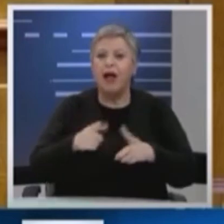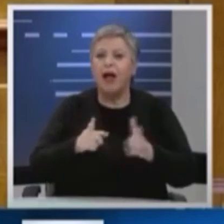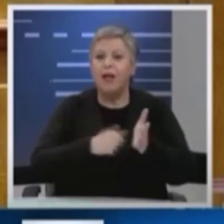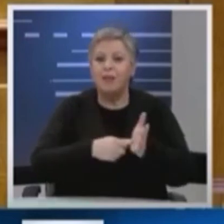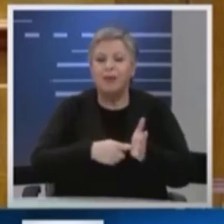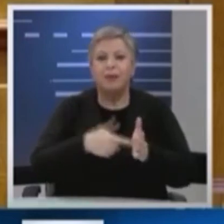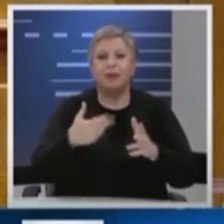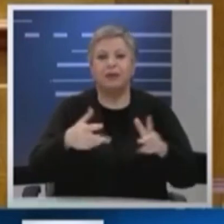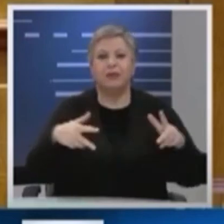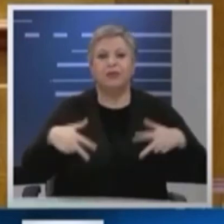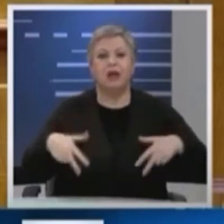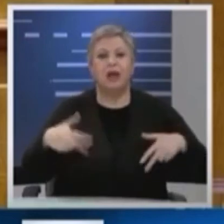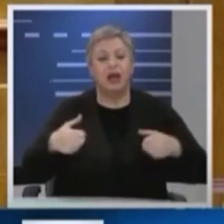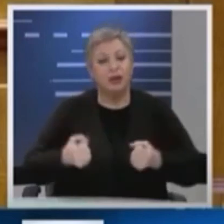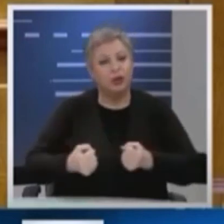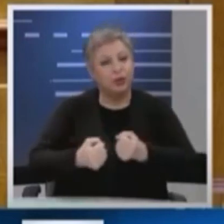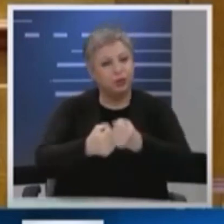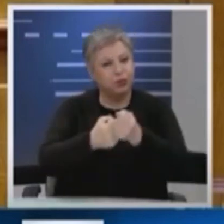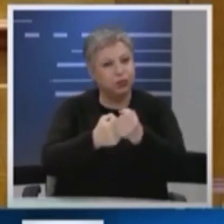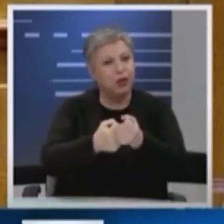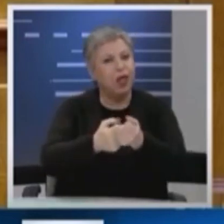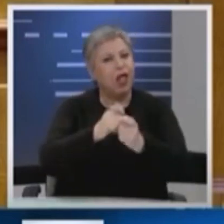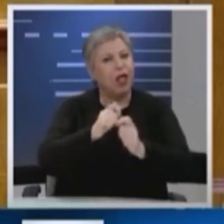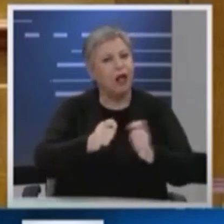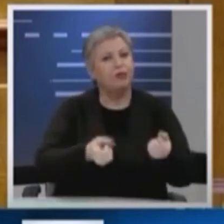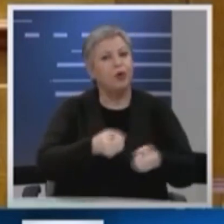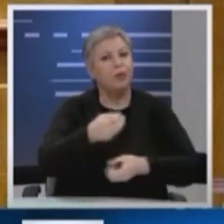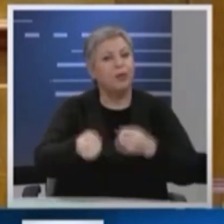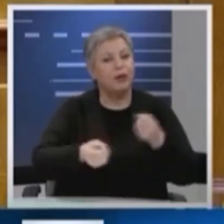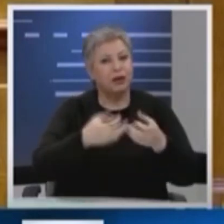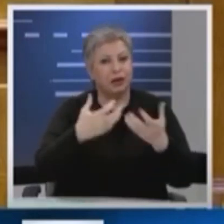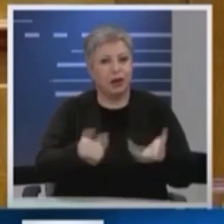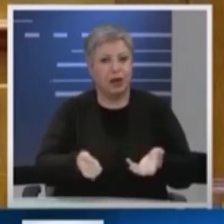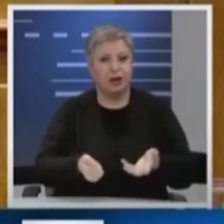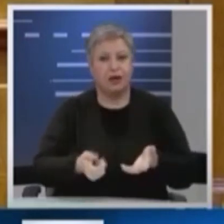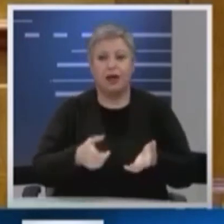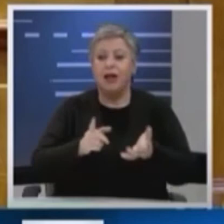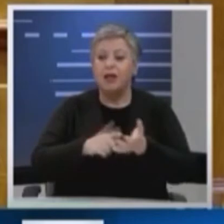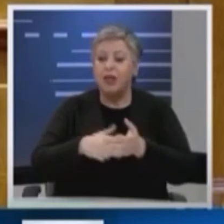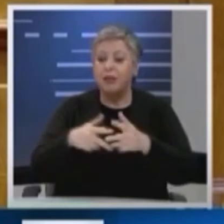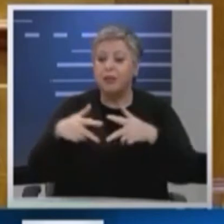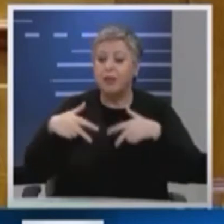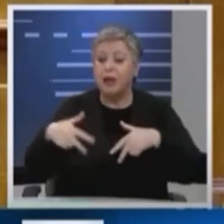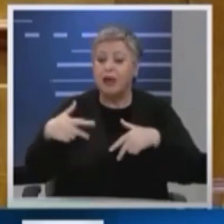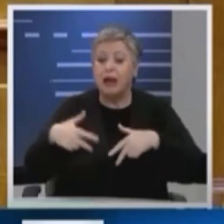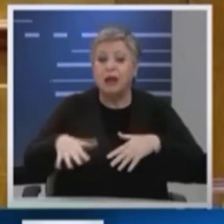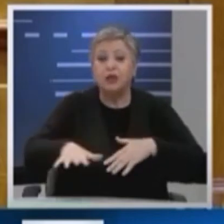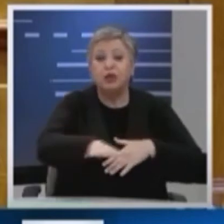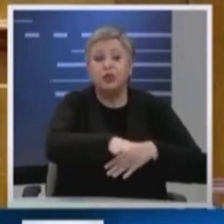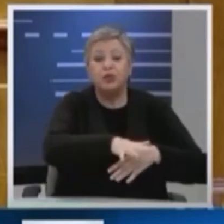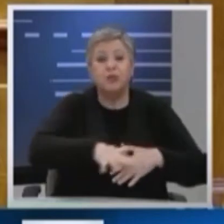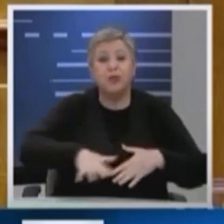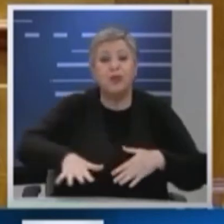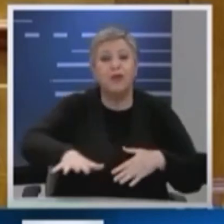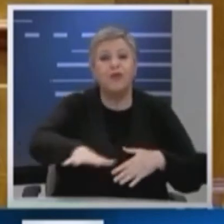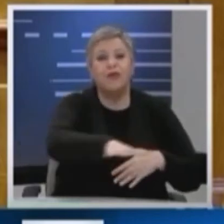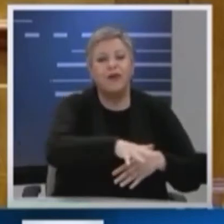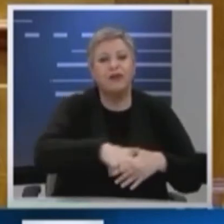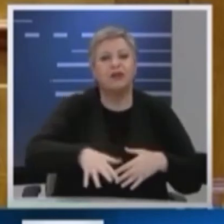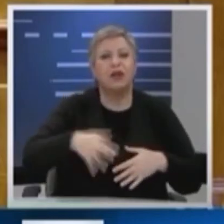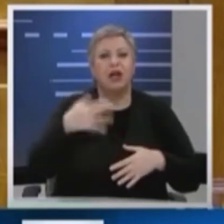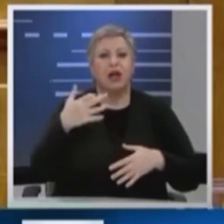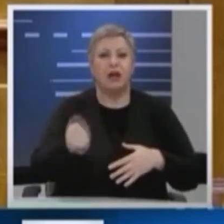Μια πραγματική επανάσταση και επανασχεδιασμός της θεσμικής συγκρότησης της πολιτείας που ξεκινά από τη βάση και κυρίως με